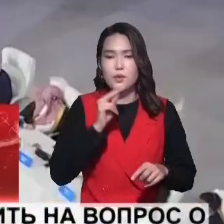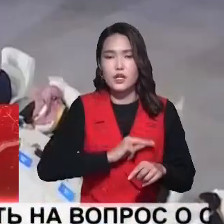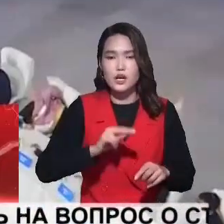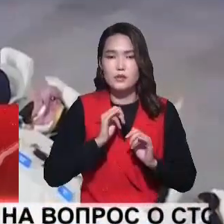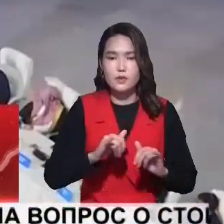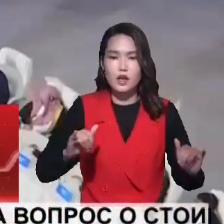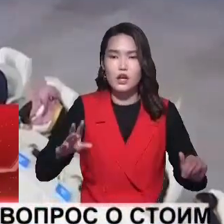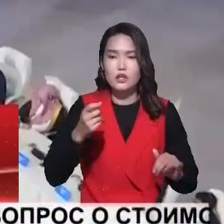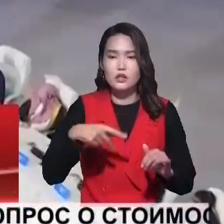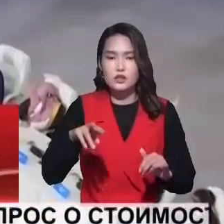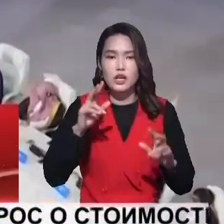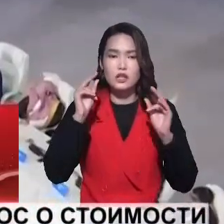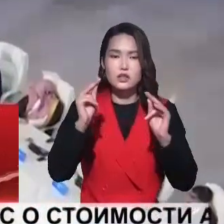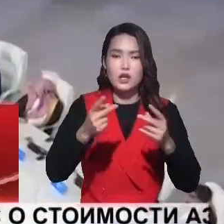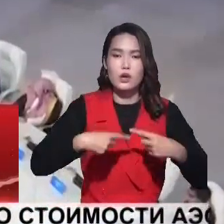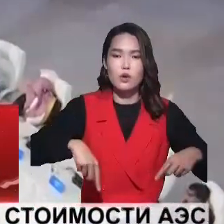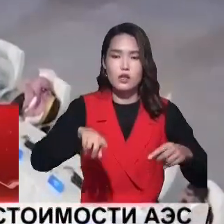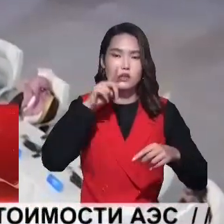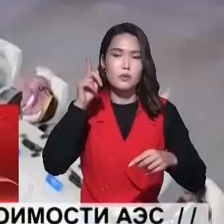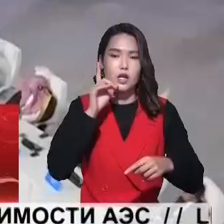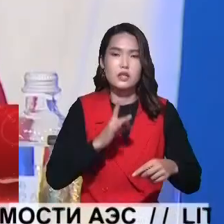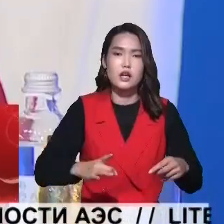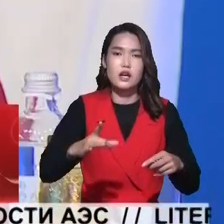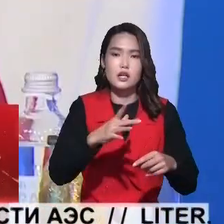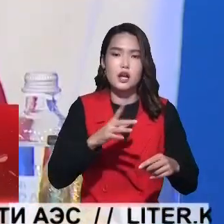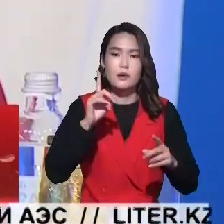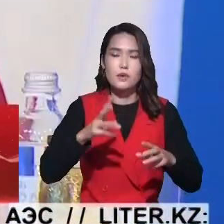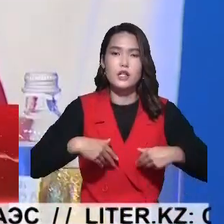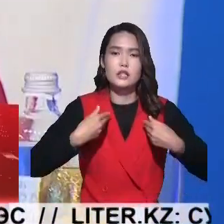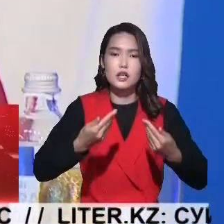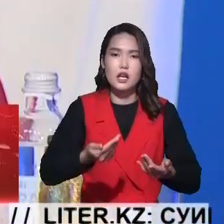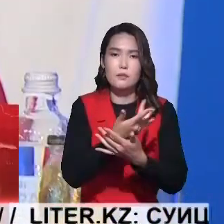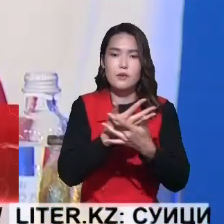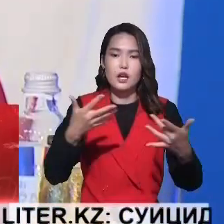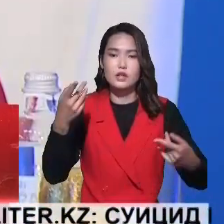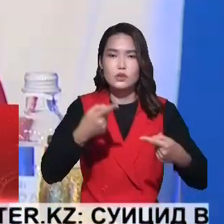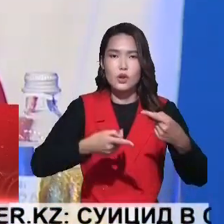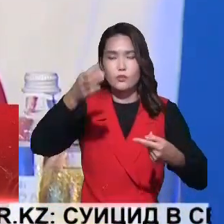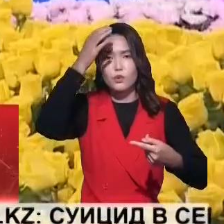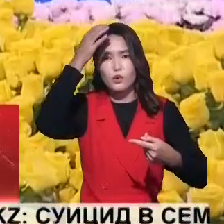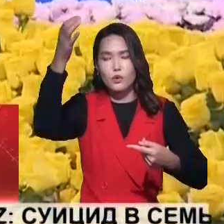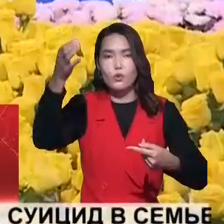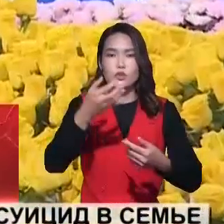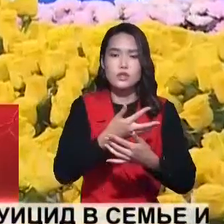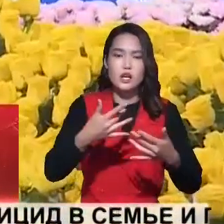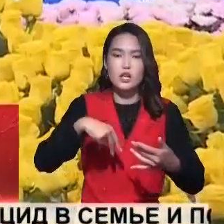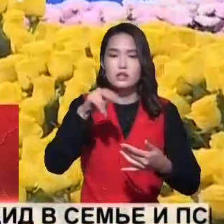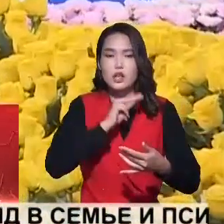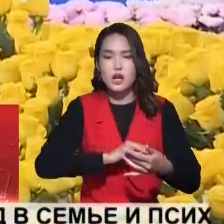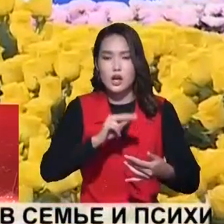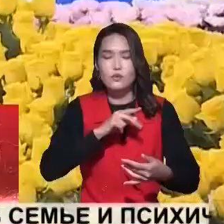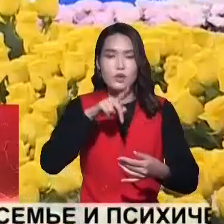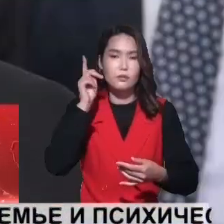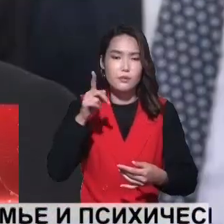съезда является проведение форума молодых религиозных лидеров, где представители различных конфессии, ученые и общественные деятели обсудят роль